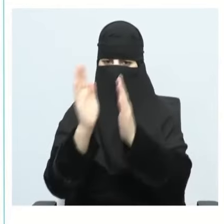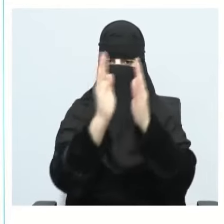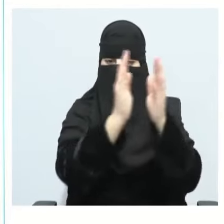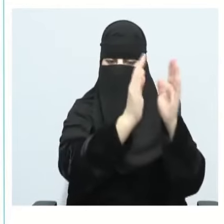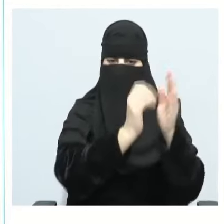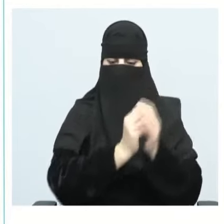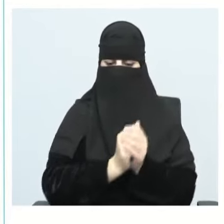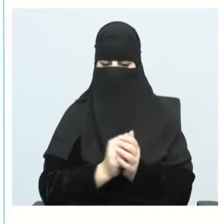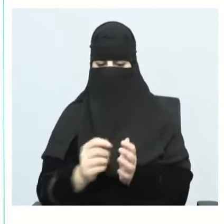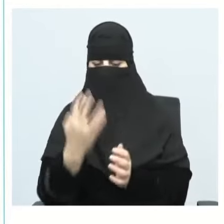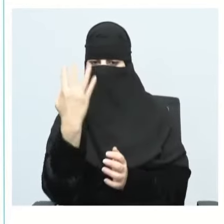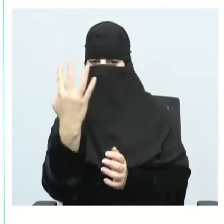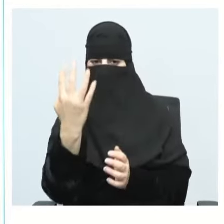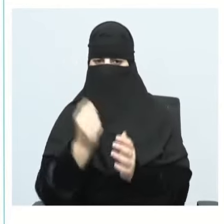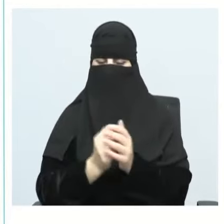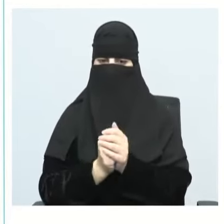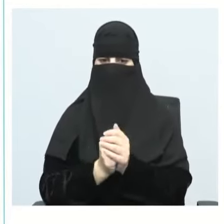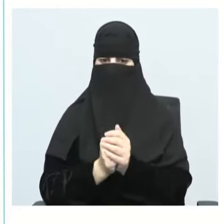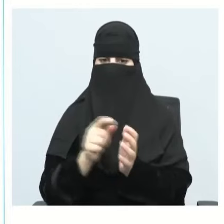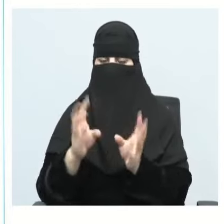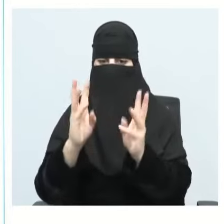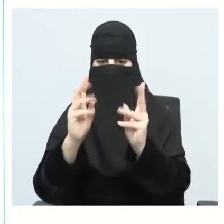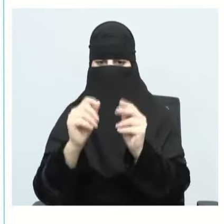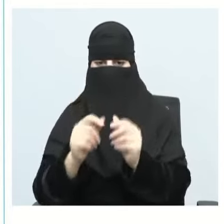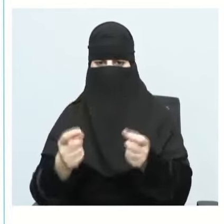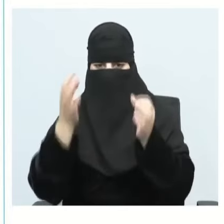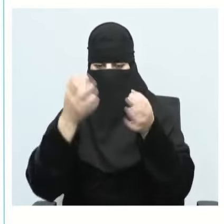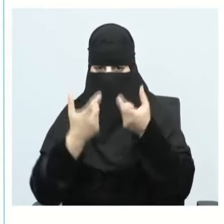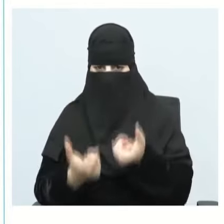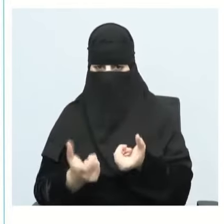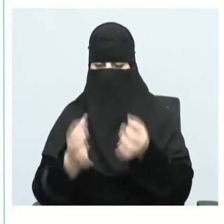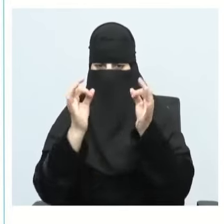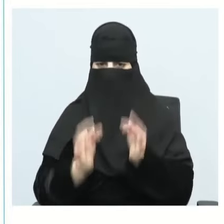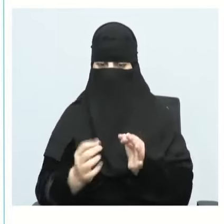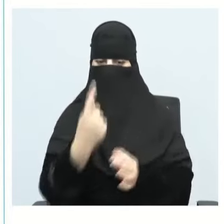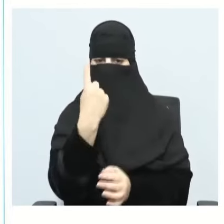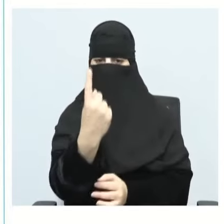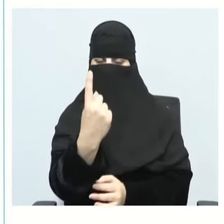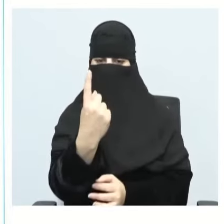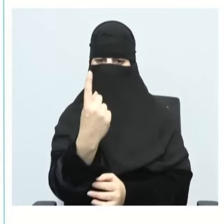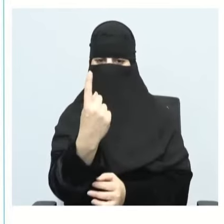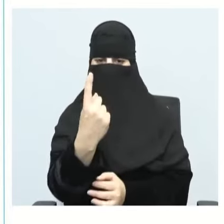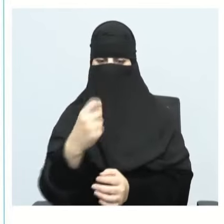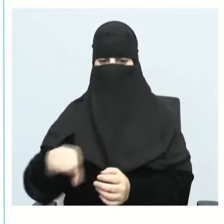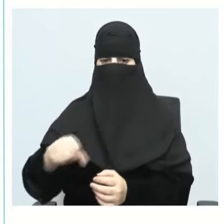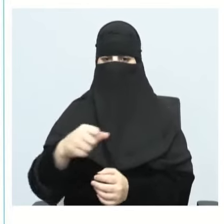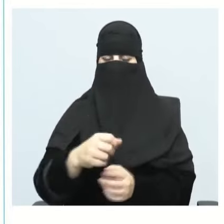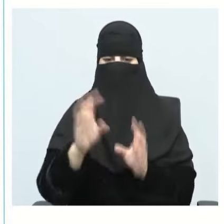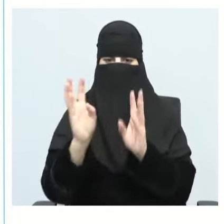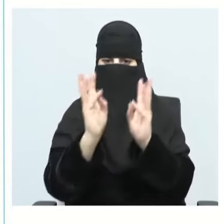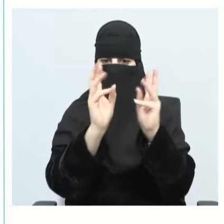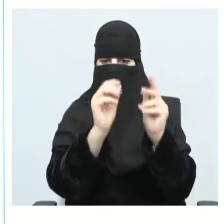تكوينه من هذه الارقام اذا كان انتبه جيدا اذا كان الواحد هو الرقم الاول